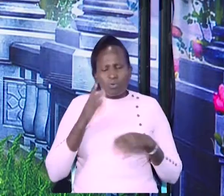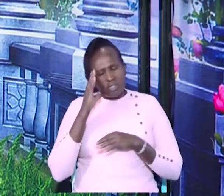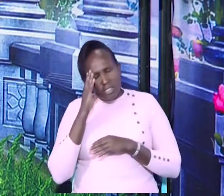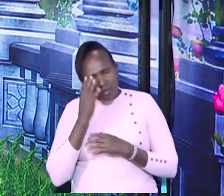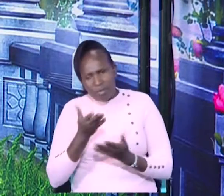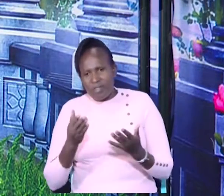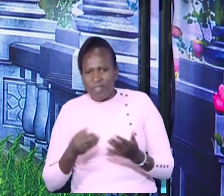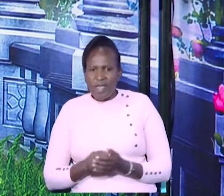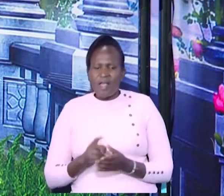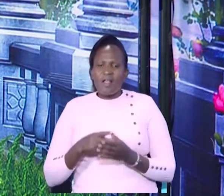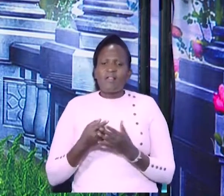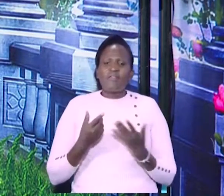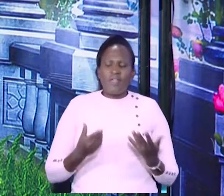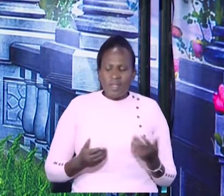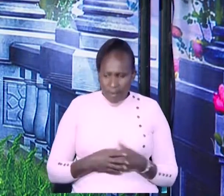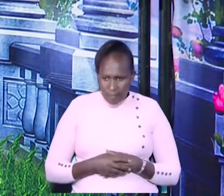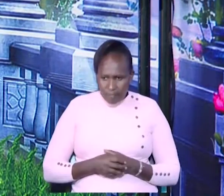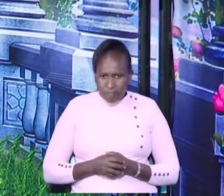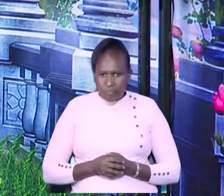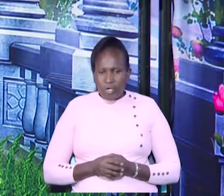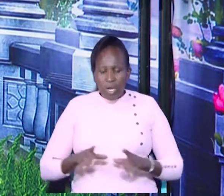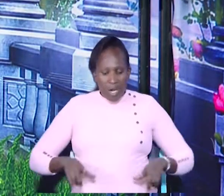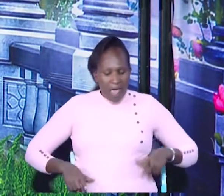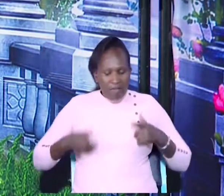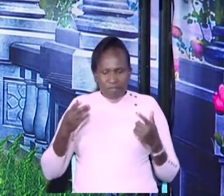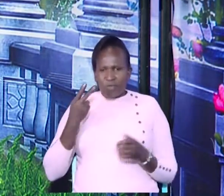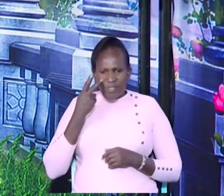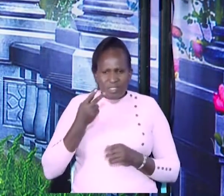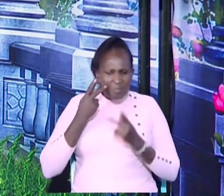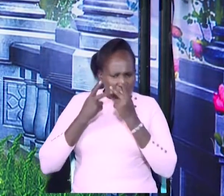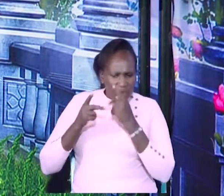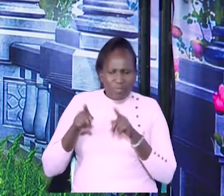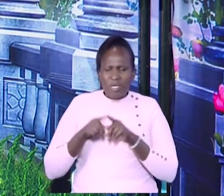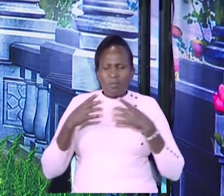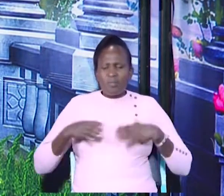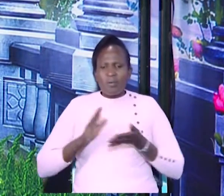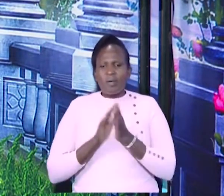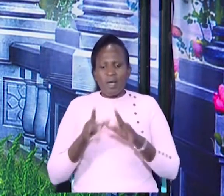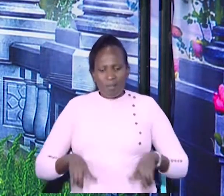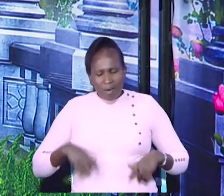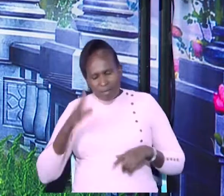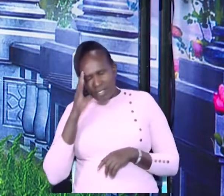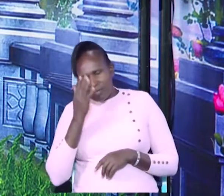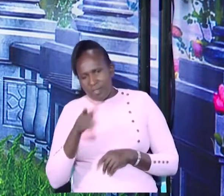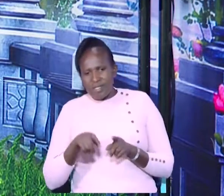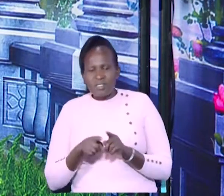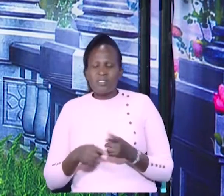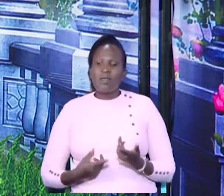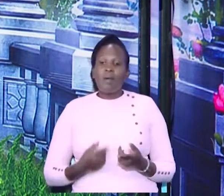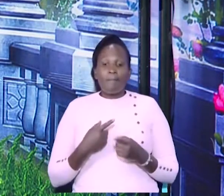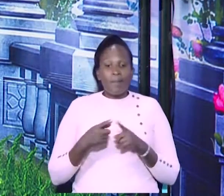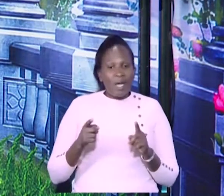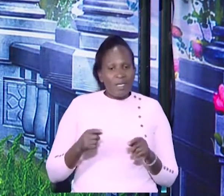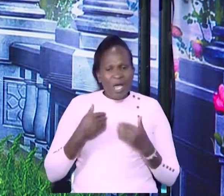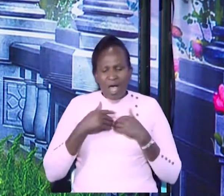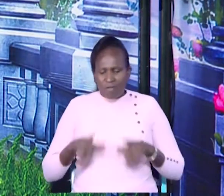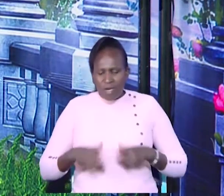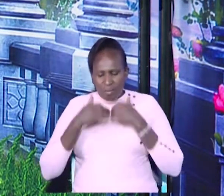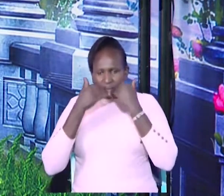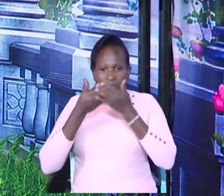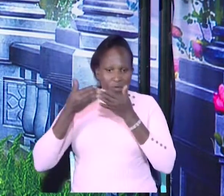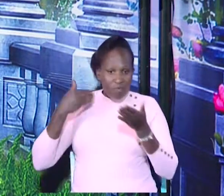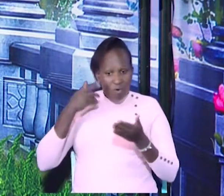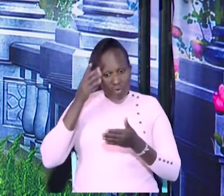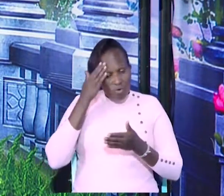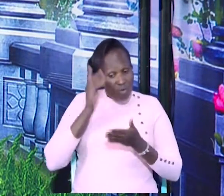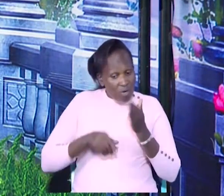Pale. However, there was no life. Sasa tumeona ametabiri mpaka watu wamelala pale kama miri. Lakini hakukuwa na uhai. Do you know